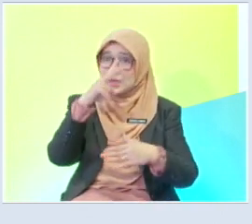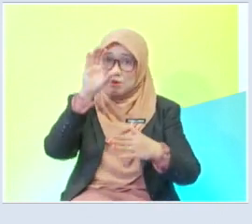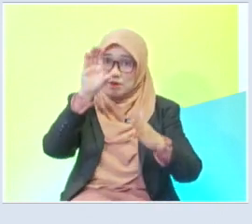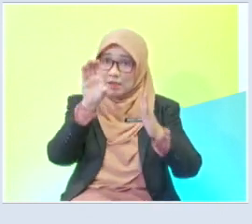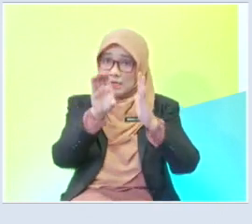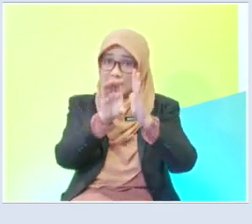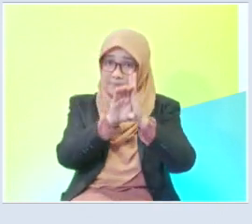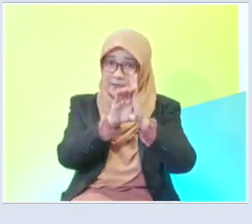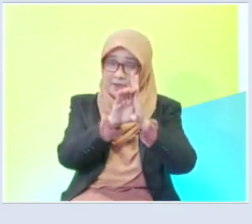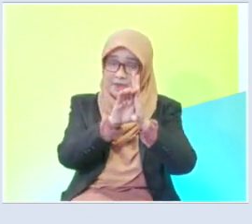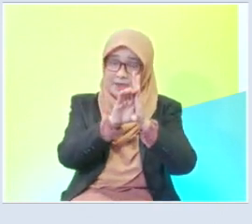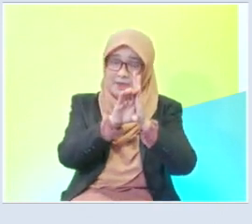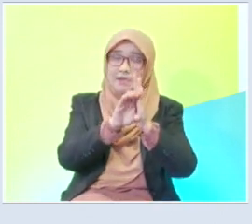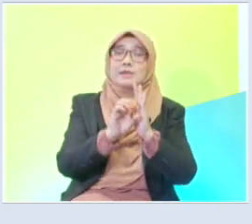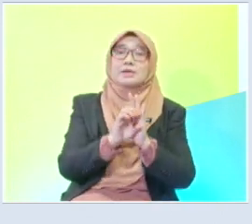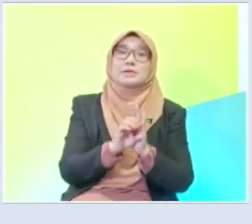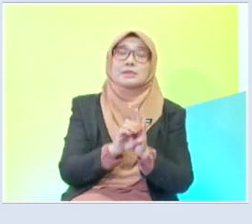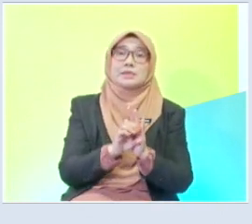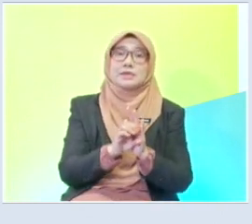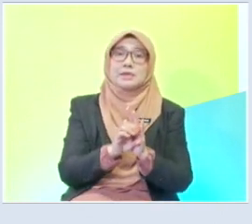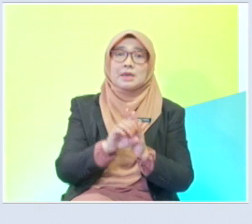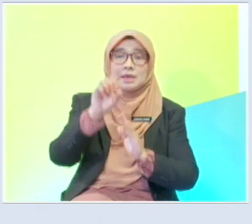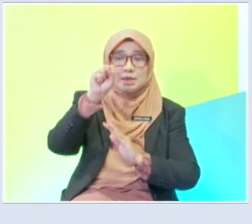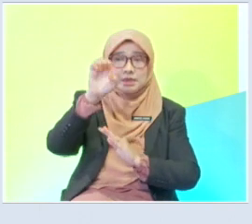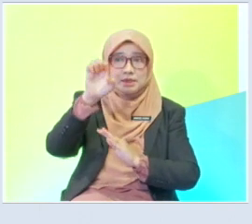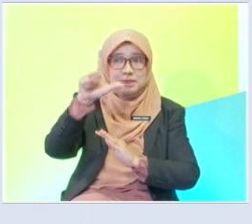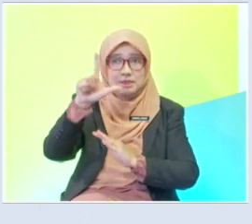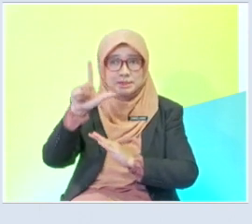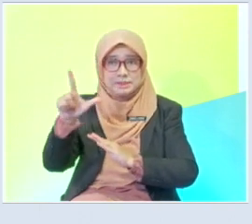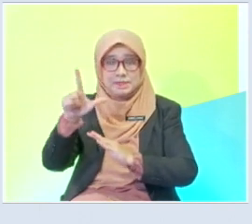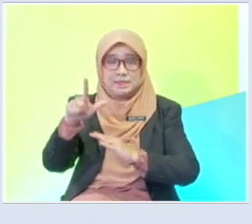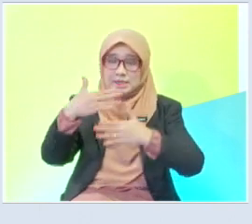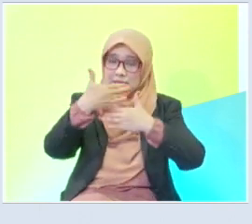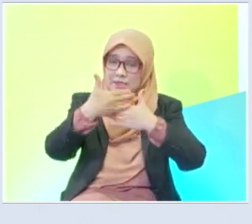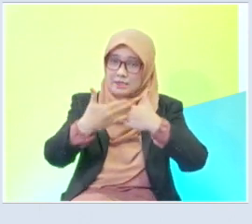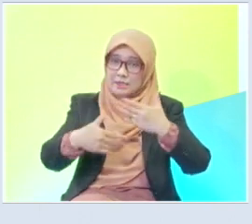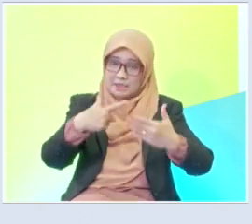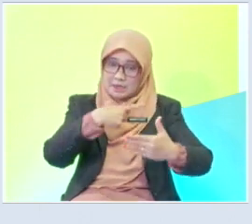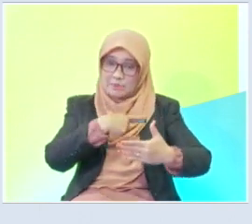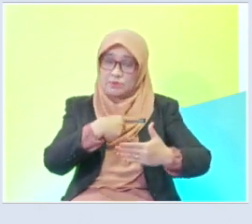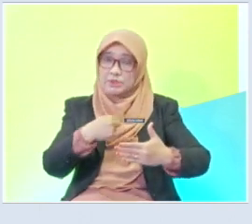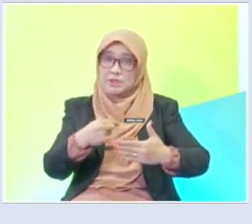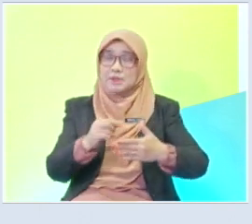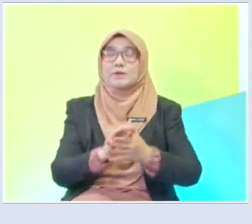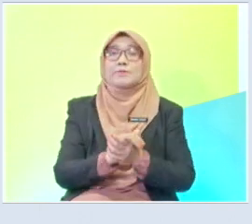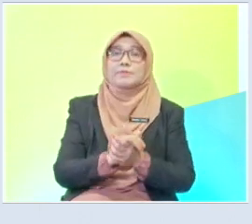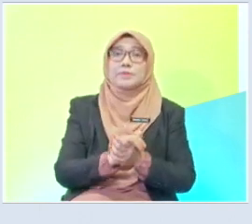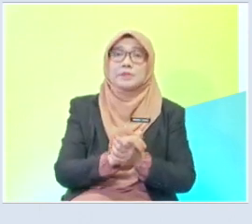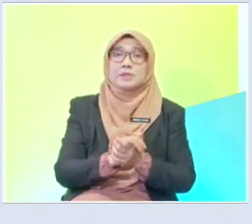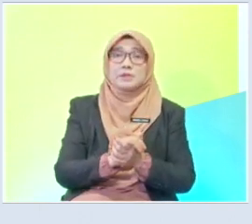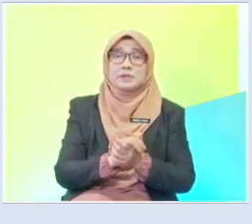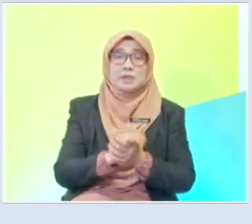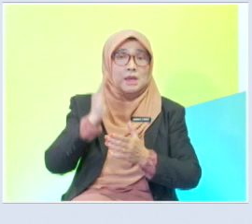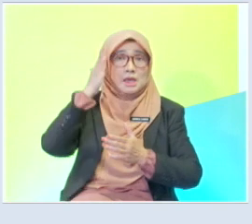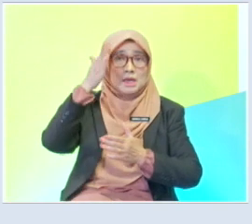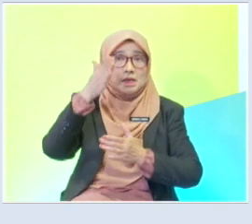kecil itu adalah patogen. Okey, operasi fagositosis ialah bertindak, sel darah putih